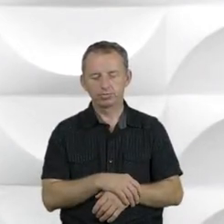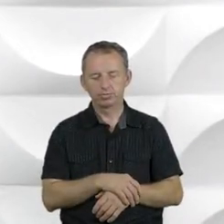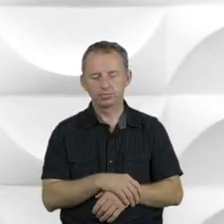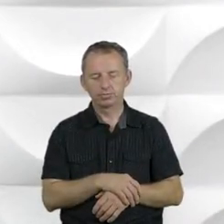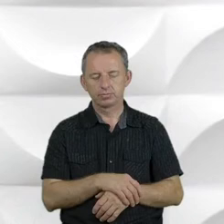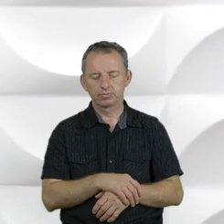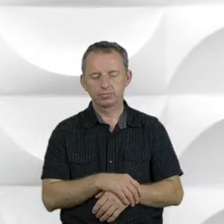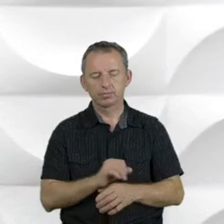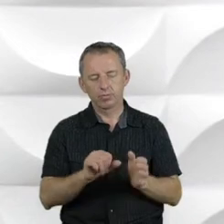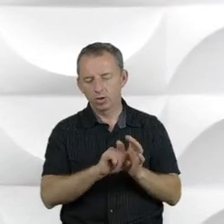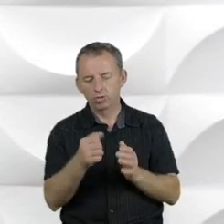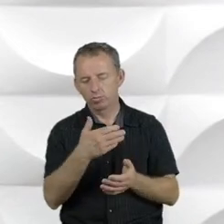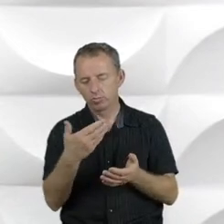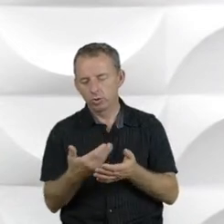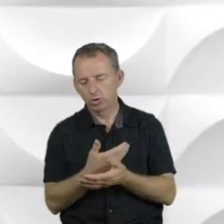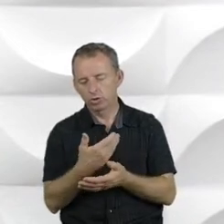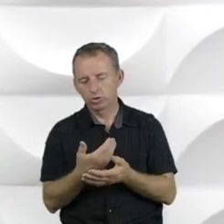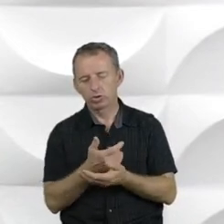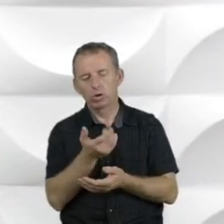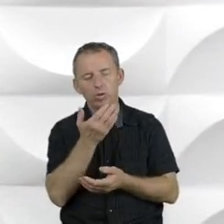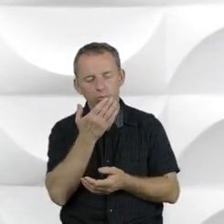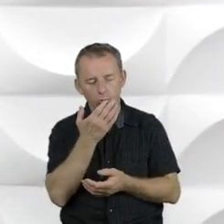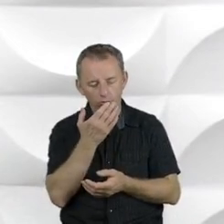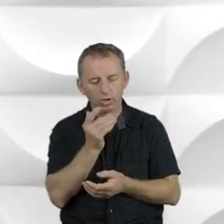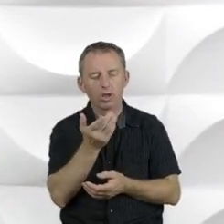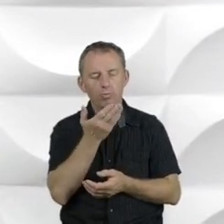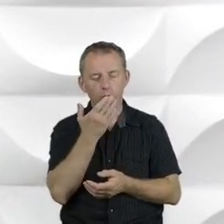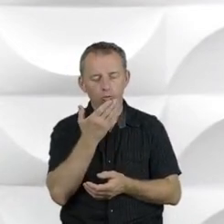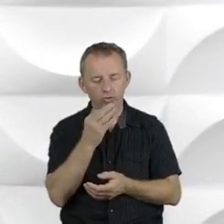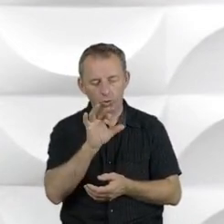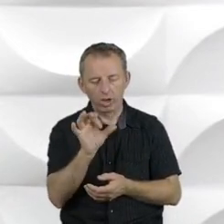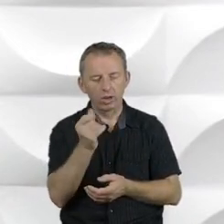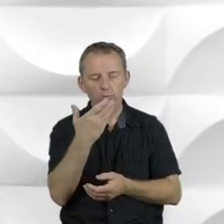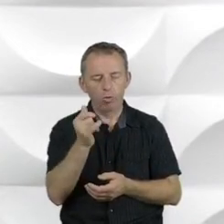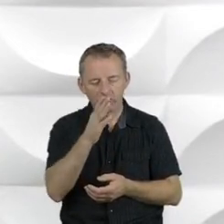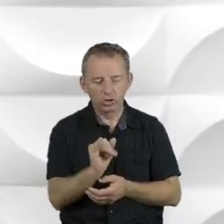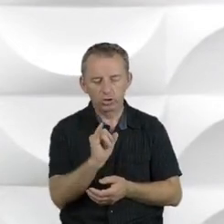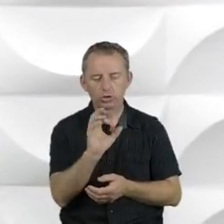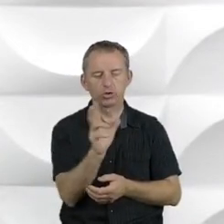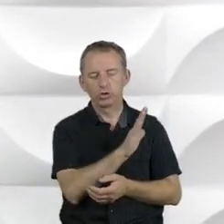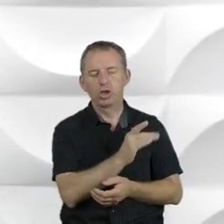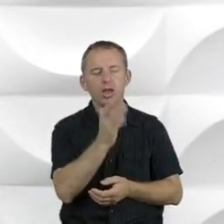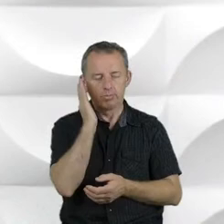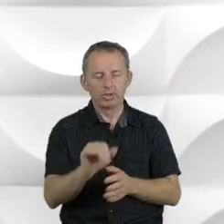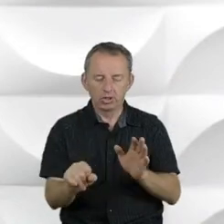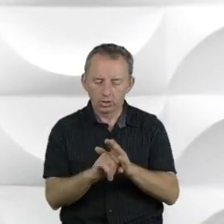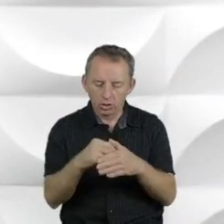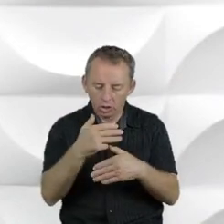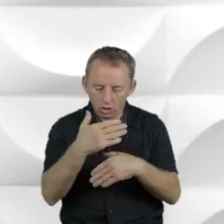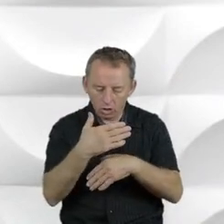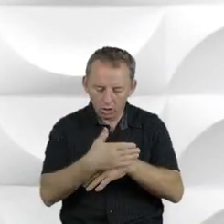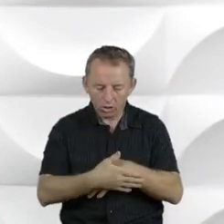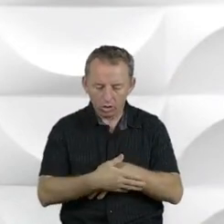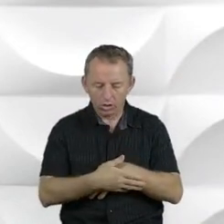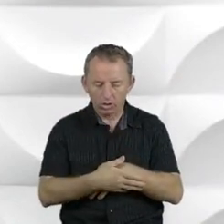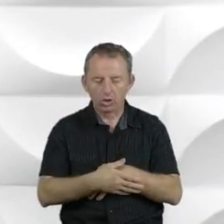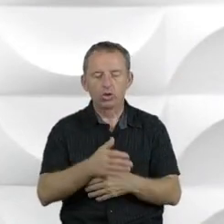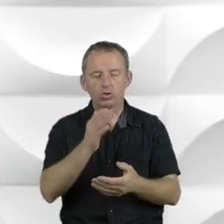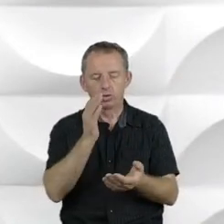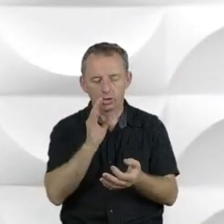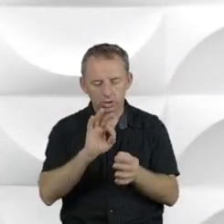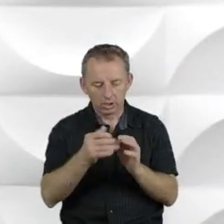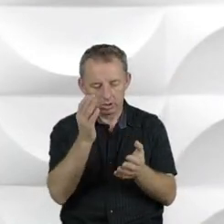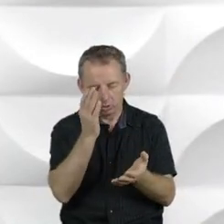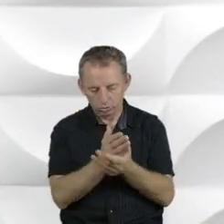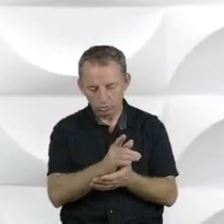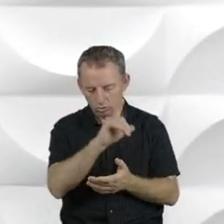Od samego początku mówiłeś, mówisz i mówić będziesz do końca, gdy już ludzie